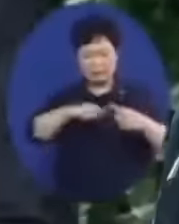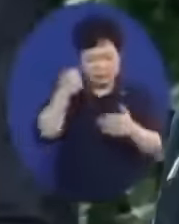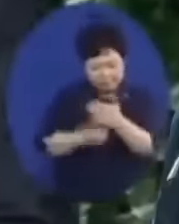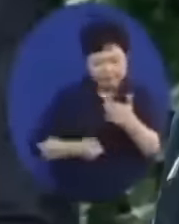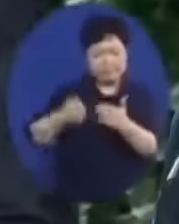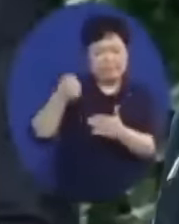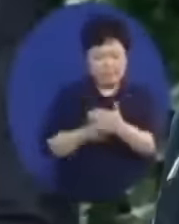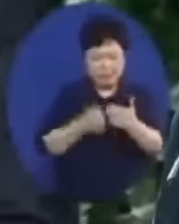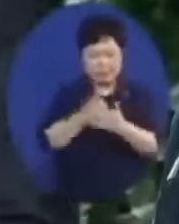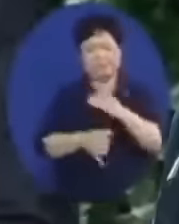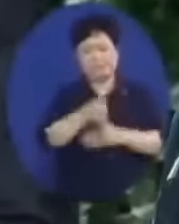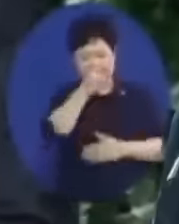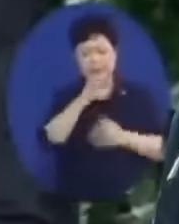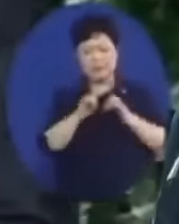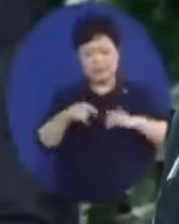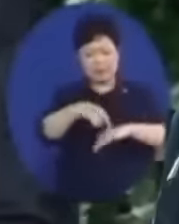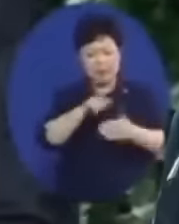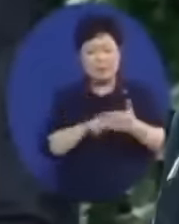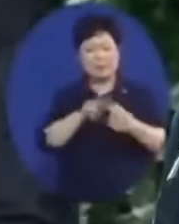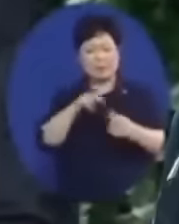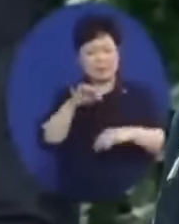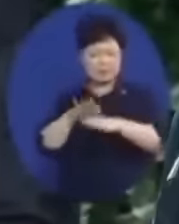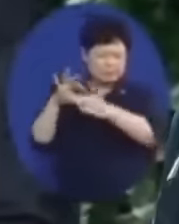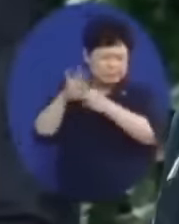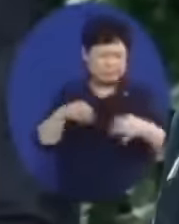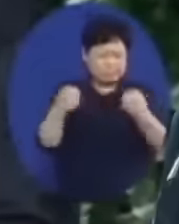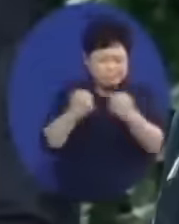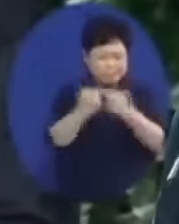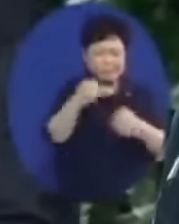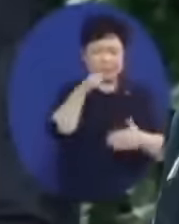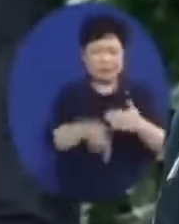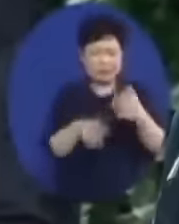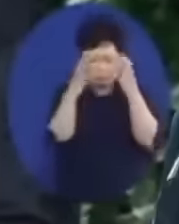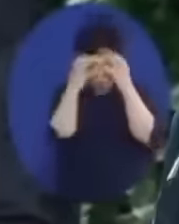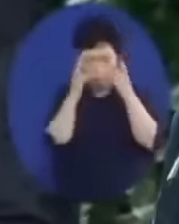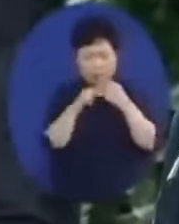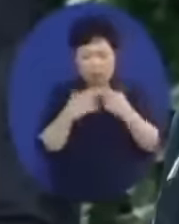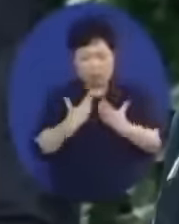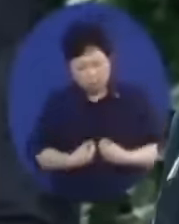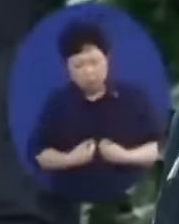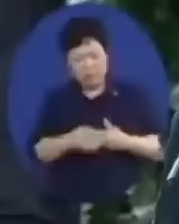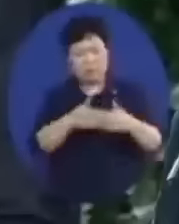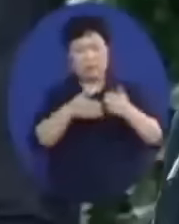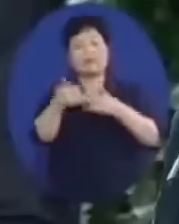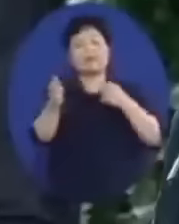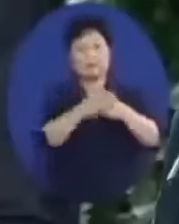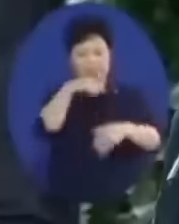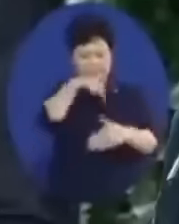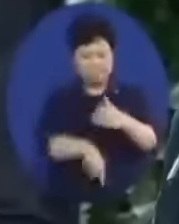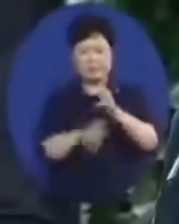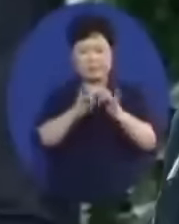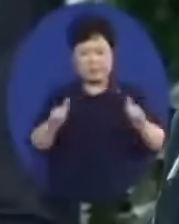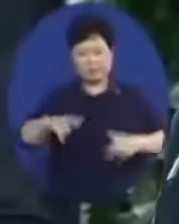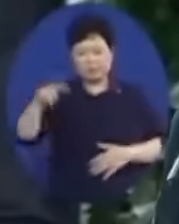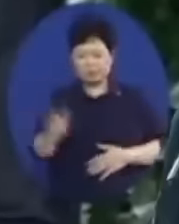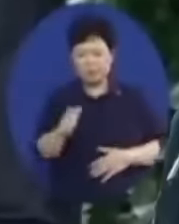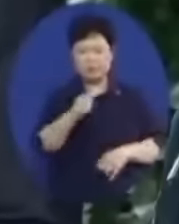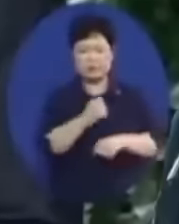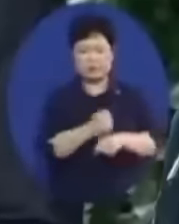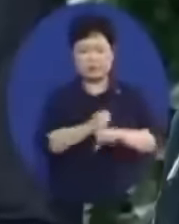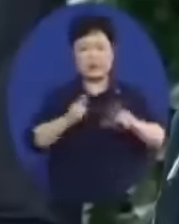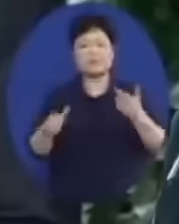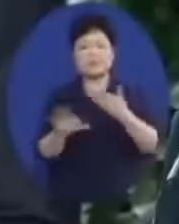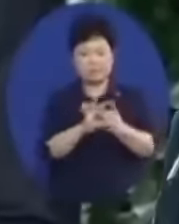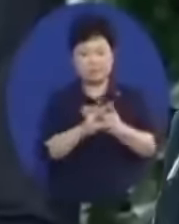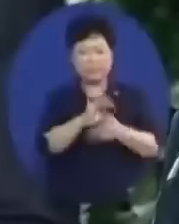탄식했습니다. 인간은 마음과 육신의 끊임없는 투쟁 가운데 고통과 좌절을 경험하므로 그 속사람을 굳세게 하지